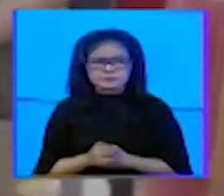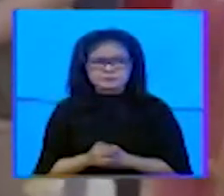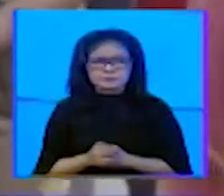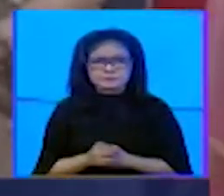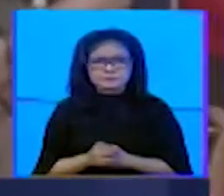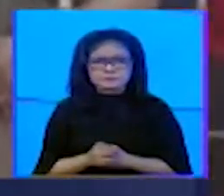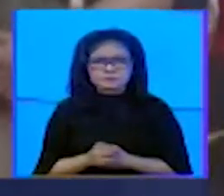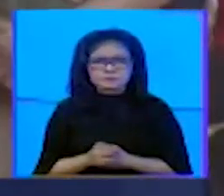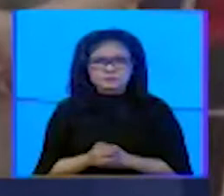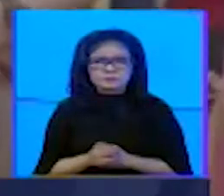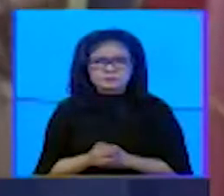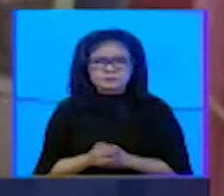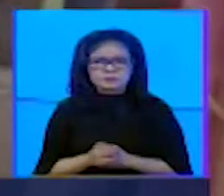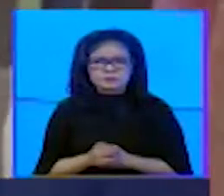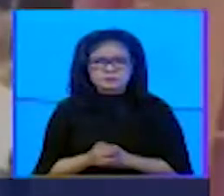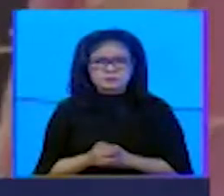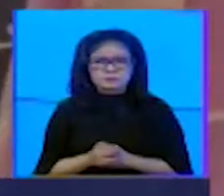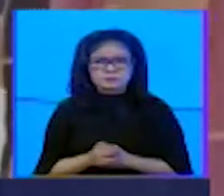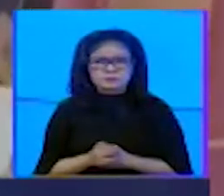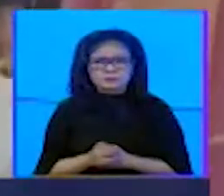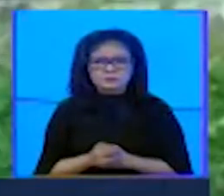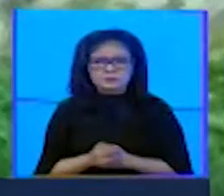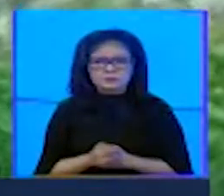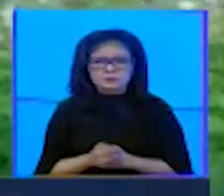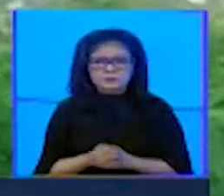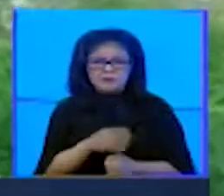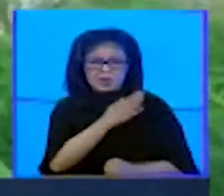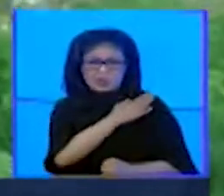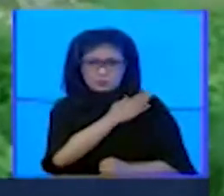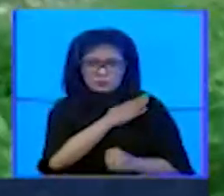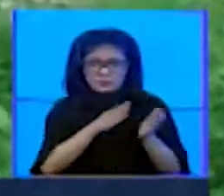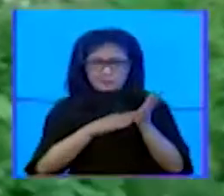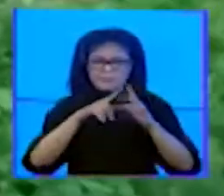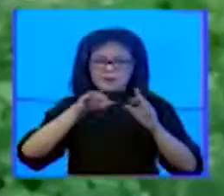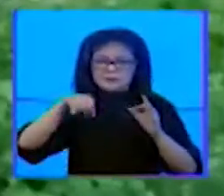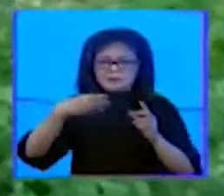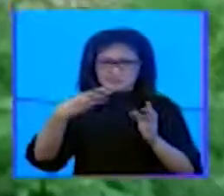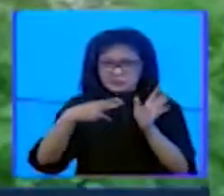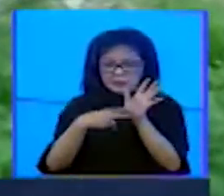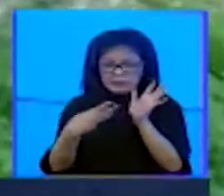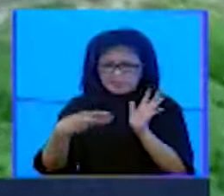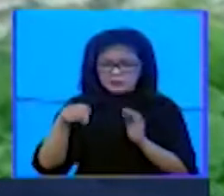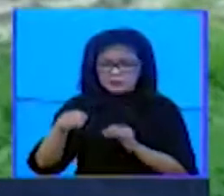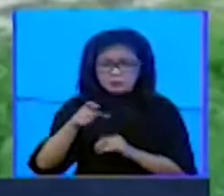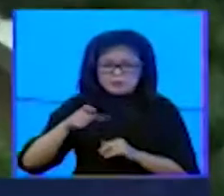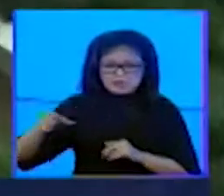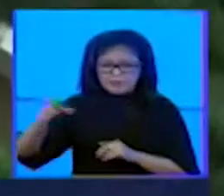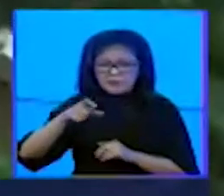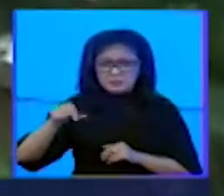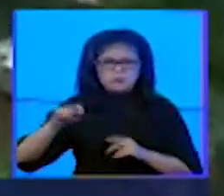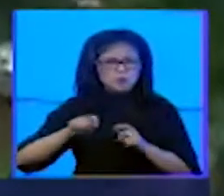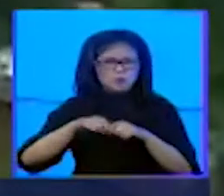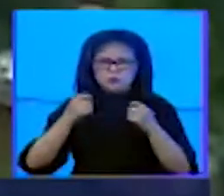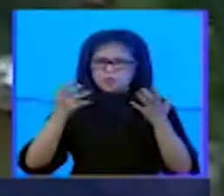kabiraan Kecamatan ulumanda Kabupaten Majene ini Kecamatan paling terpencil di Majene